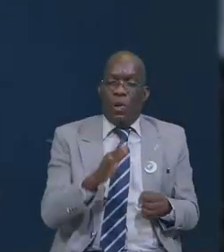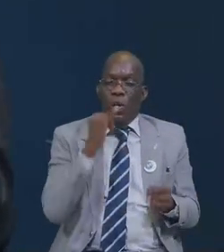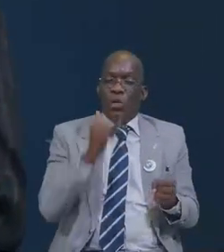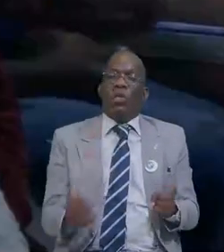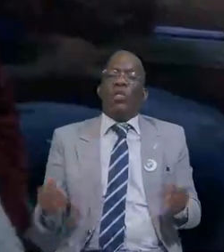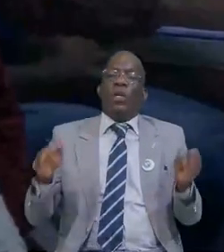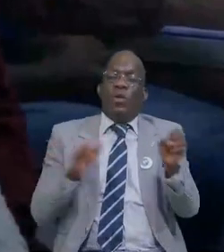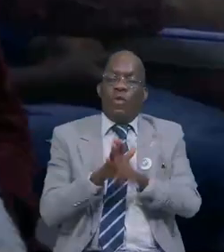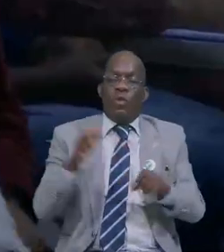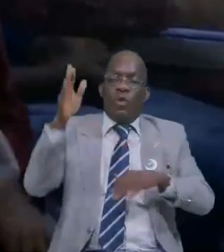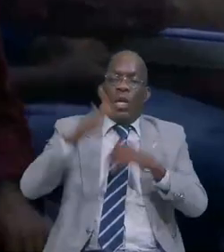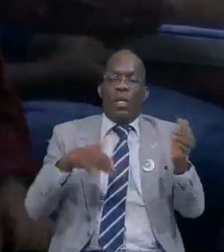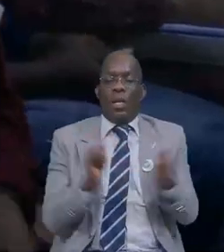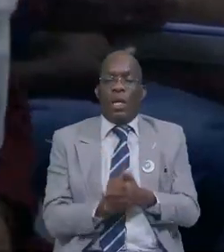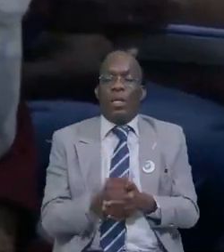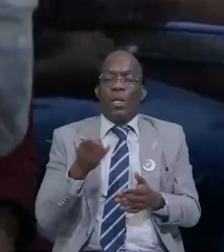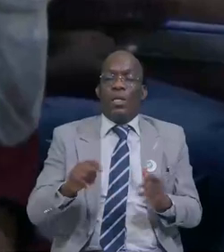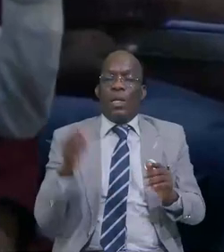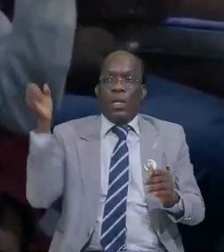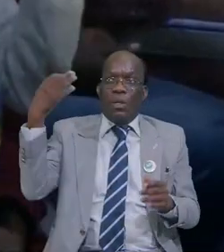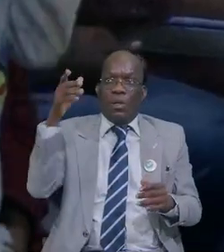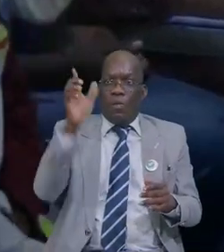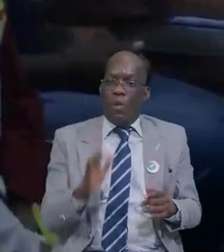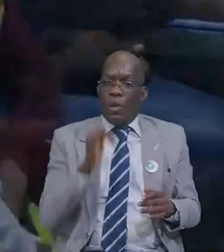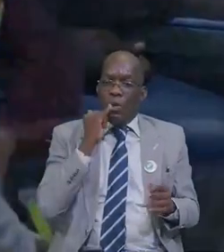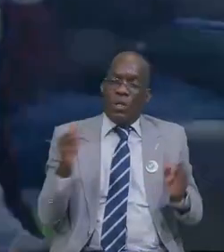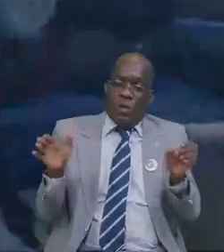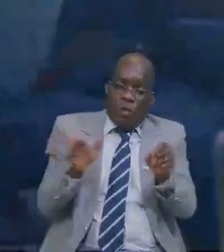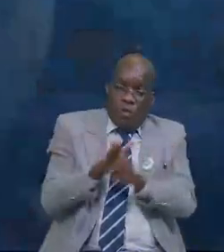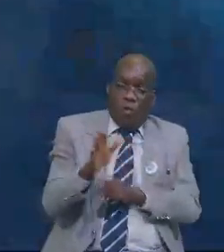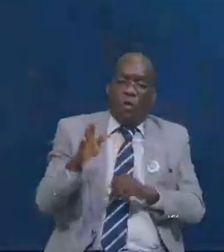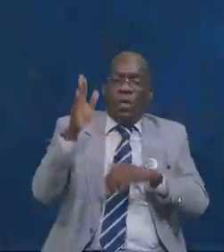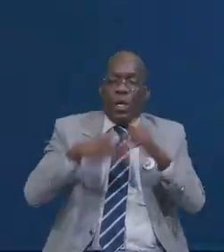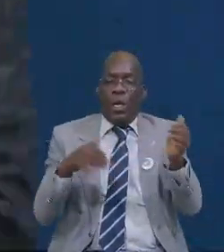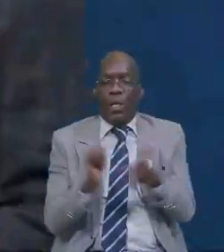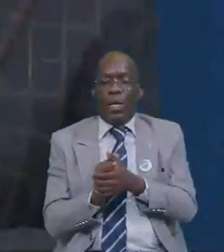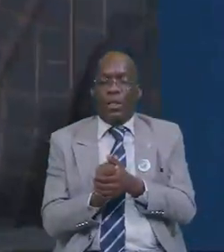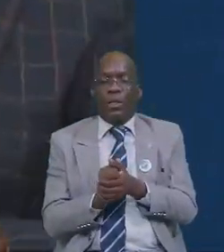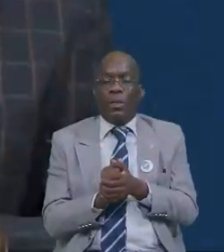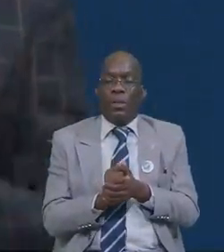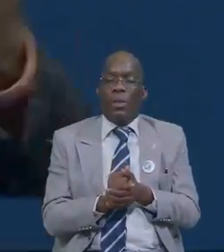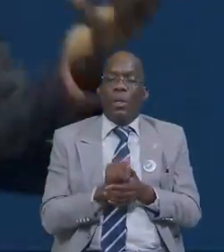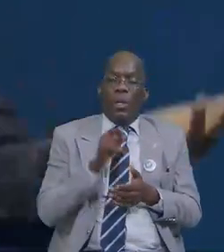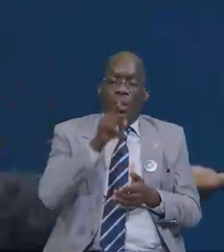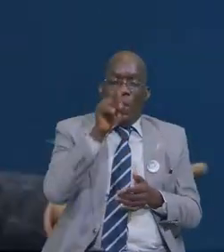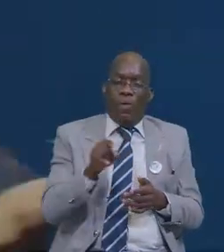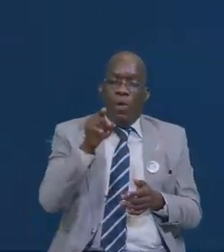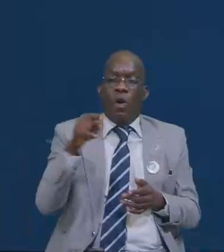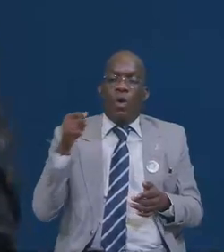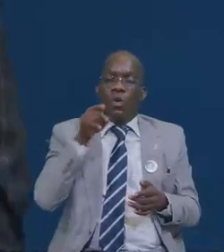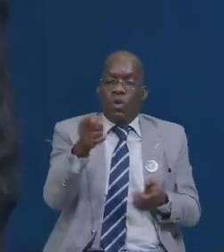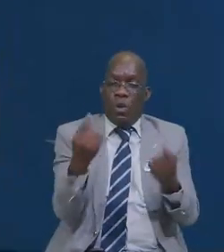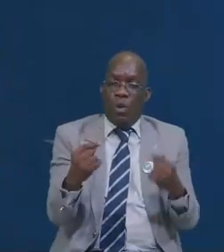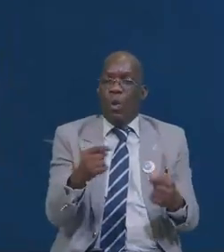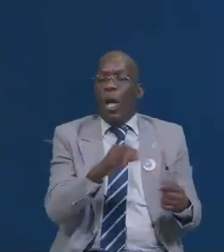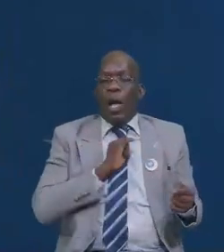Et la miséricorde de Dieu est plus pleine que cela. Et la grâce de Dieu est plus pleine que cela. Par conséquent, tu viens, je